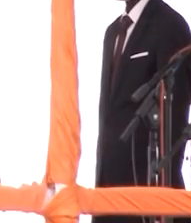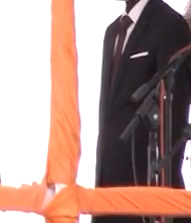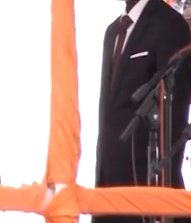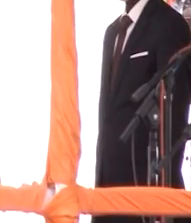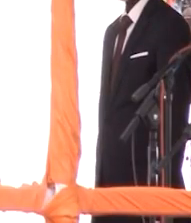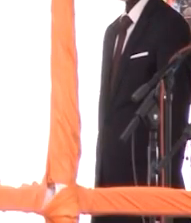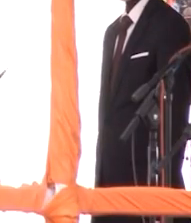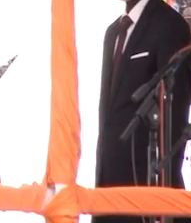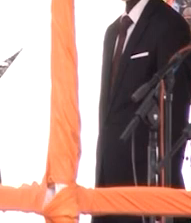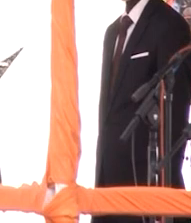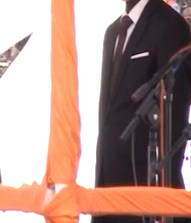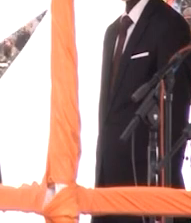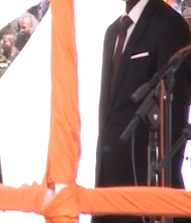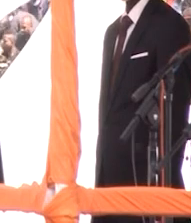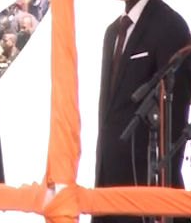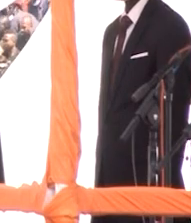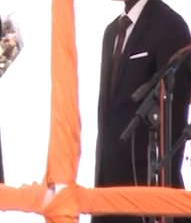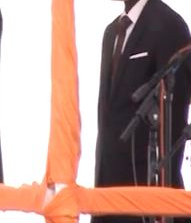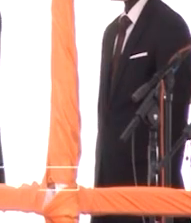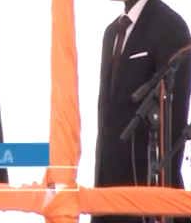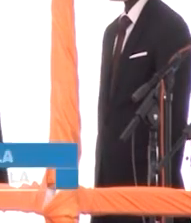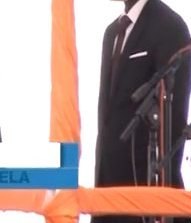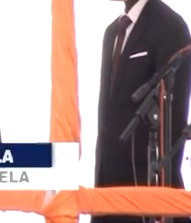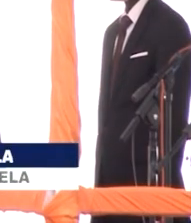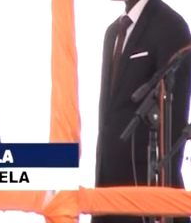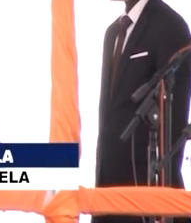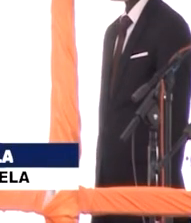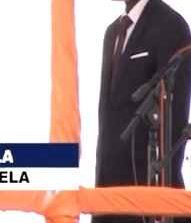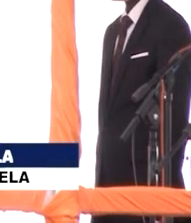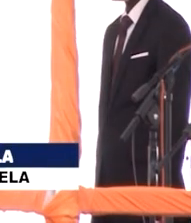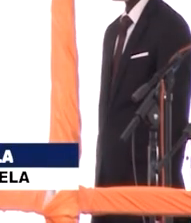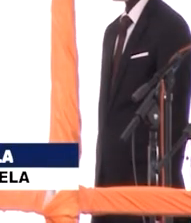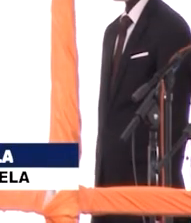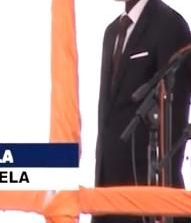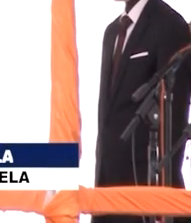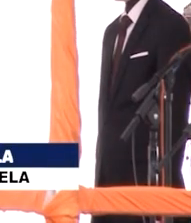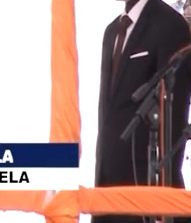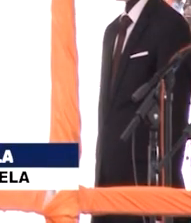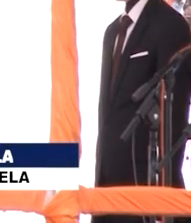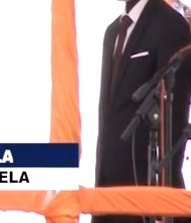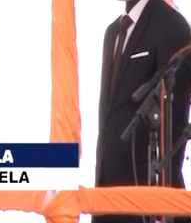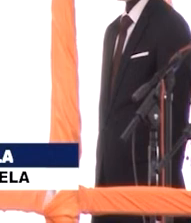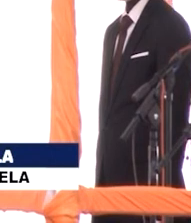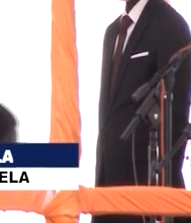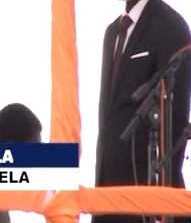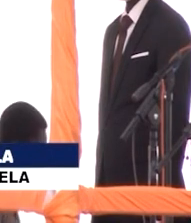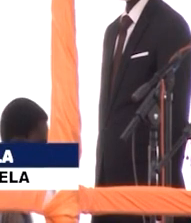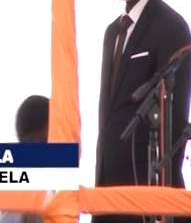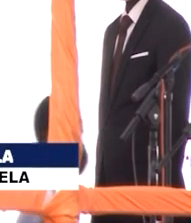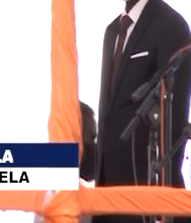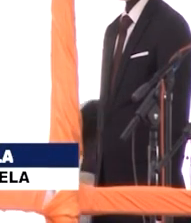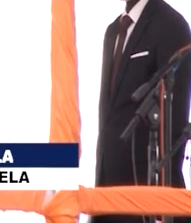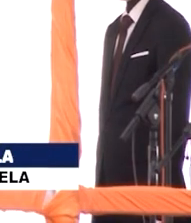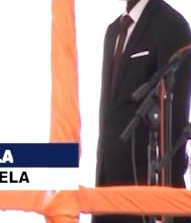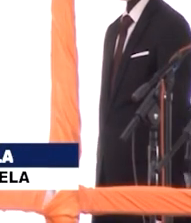Hakainde Hichilema, homme d'affaires autodidacte, a été élu avec 2,8 millions de voix au terme de l'élection présidentielle de